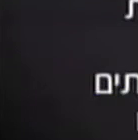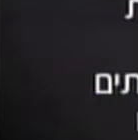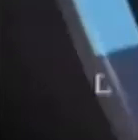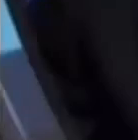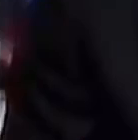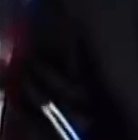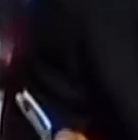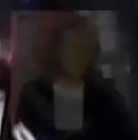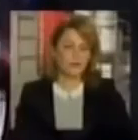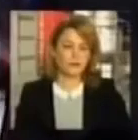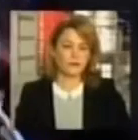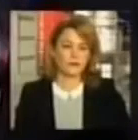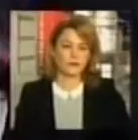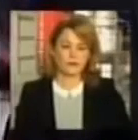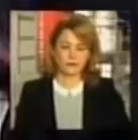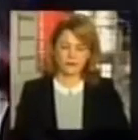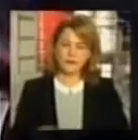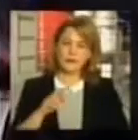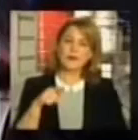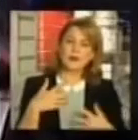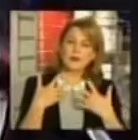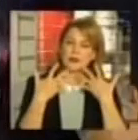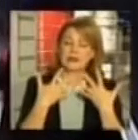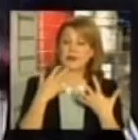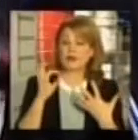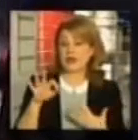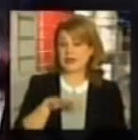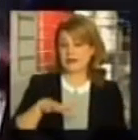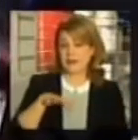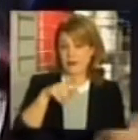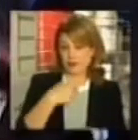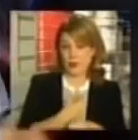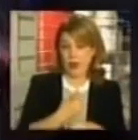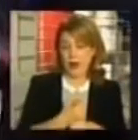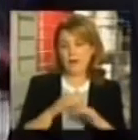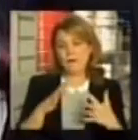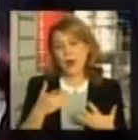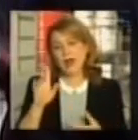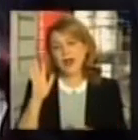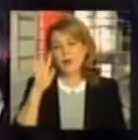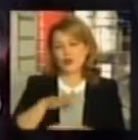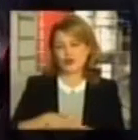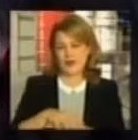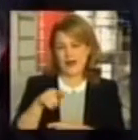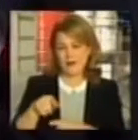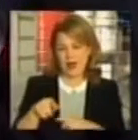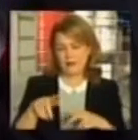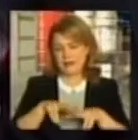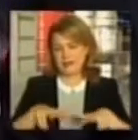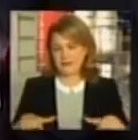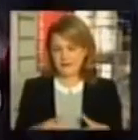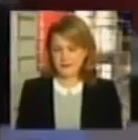שיש כאן תיאור לכאורה של הסביבה שבה הוא פעל, ואולי לכאורה גם מושפע ממנה. אוהד, תודה רבה לך. תודה.